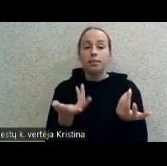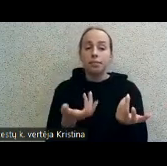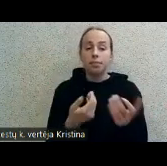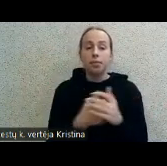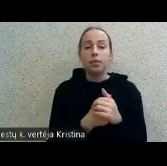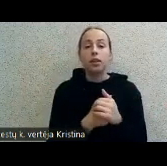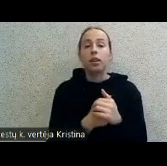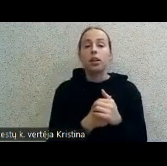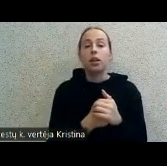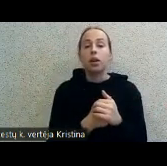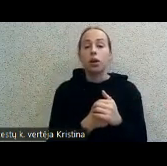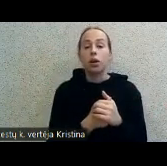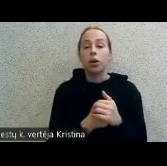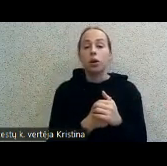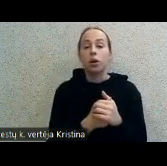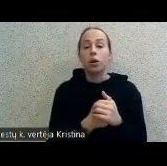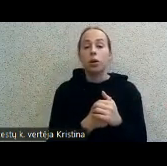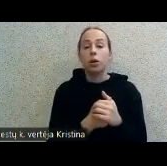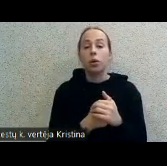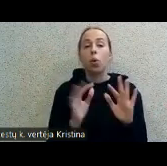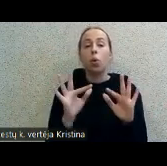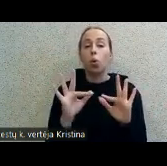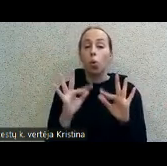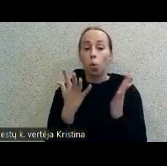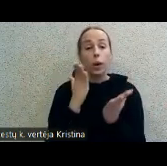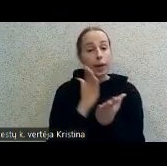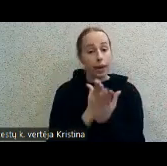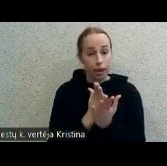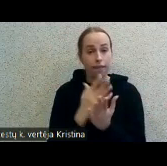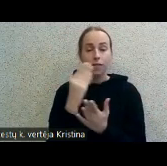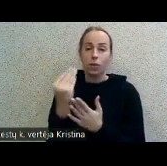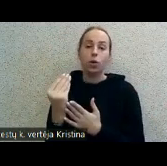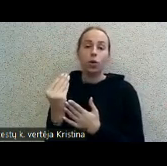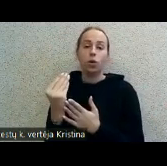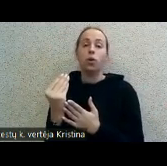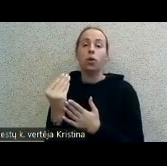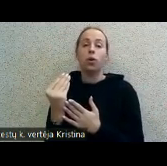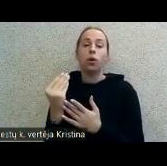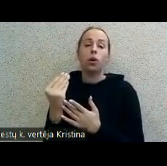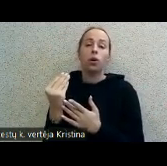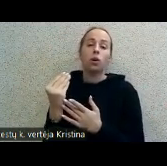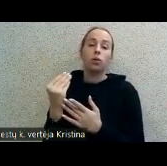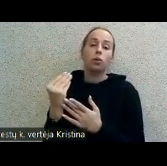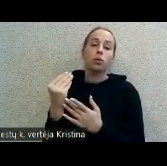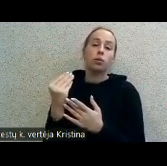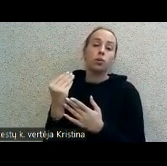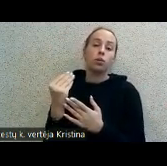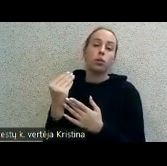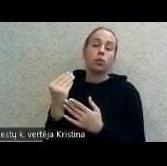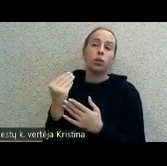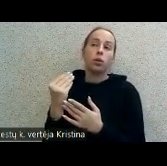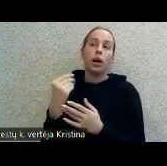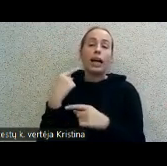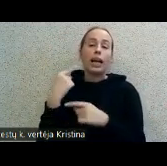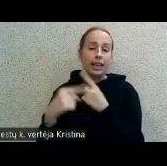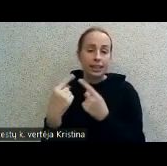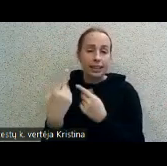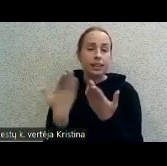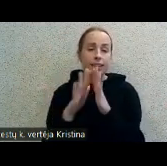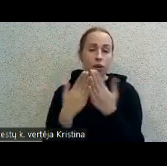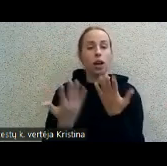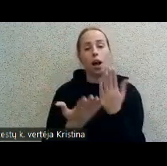o jeigu yra, tai yra daugiau klasikinės mokyklos, arba tos, kurios yra daugiau ar mažiau yra įdomios vaikams. Taigi,